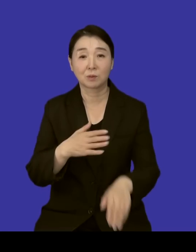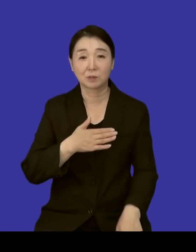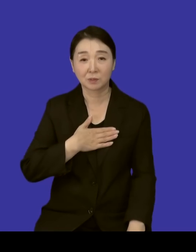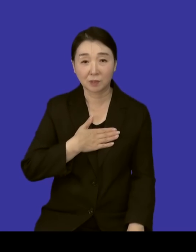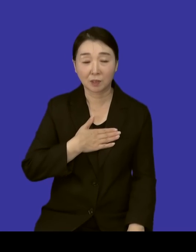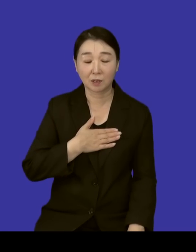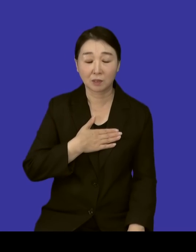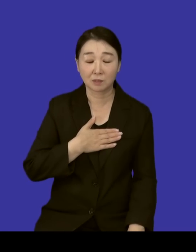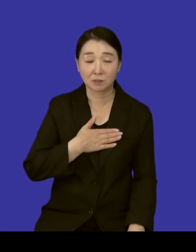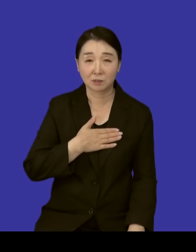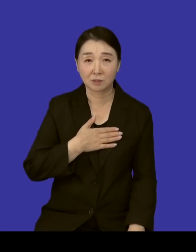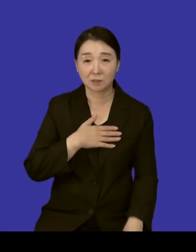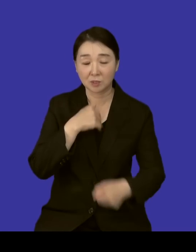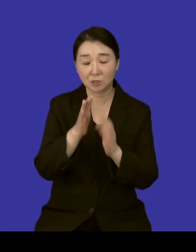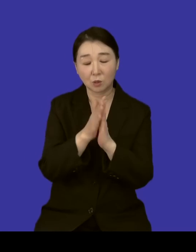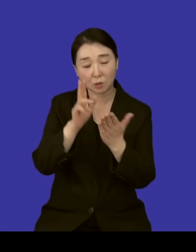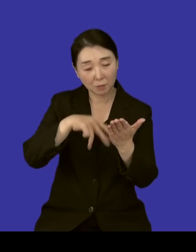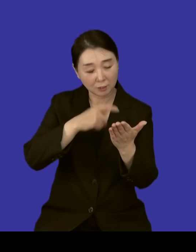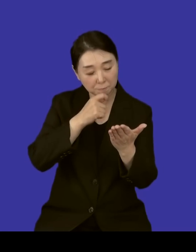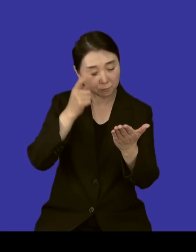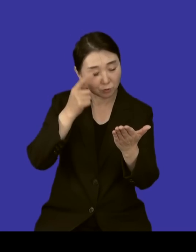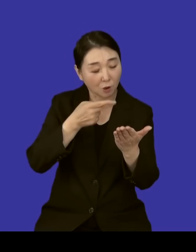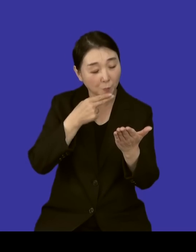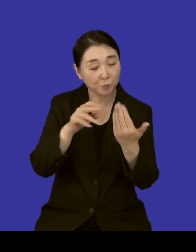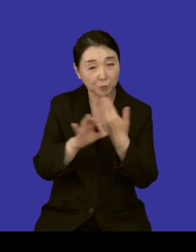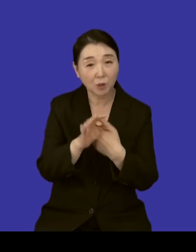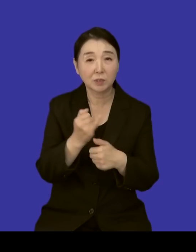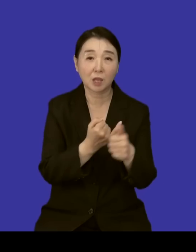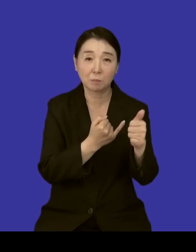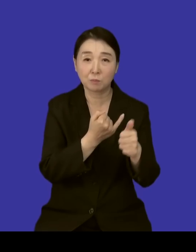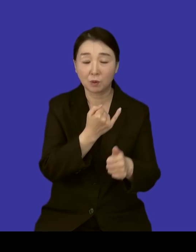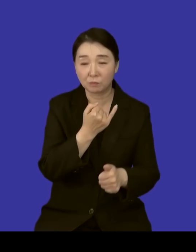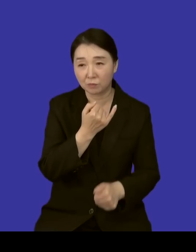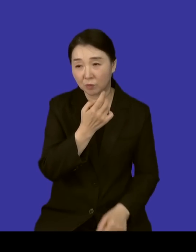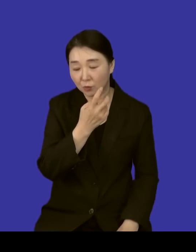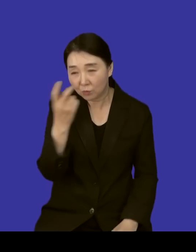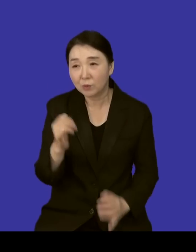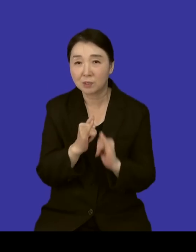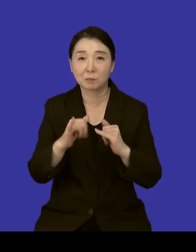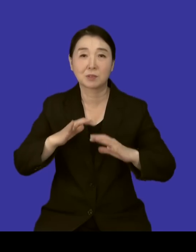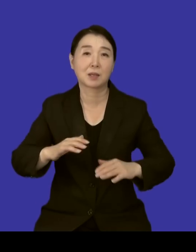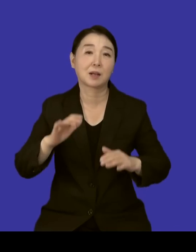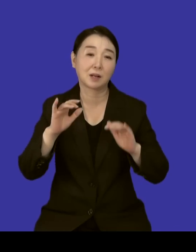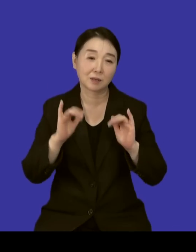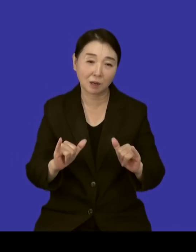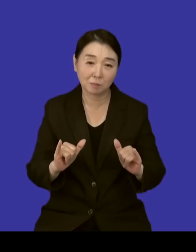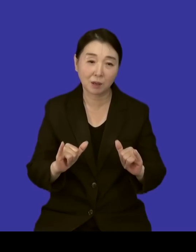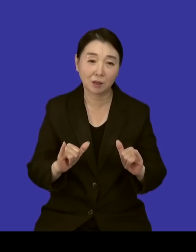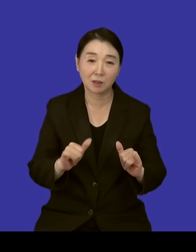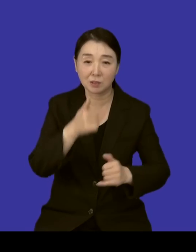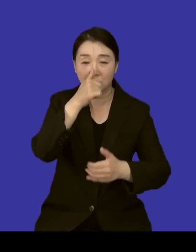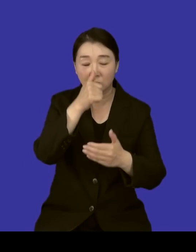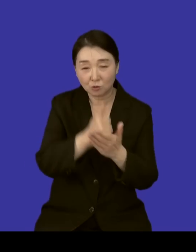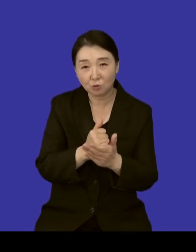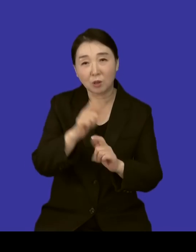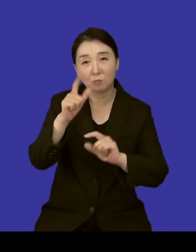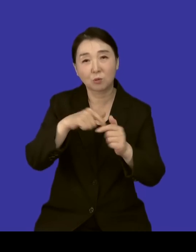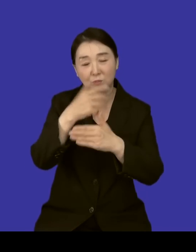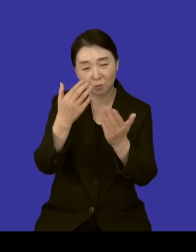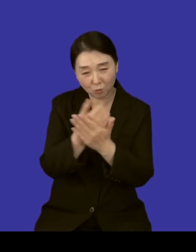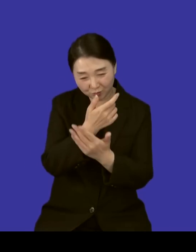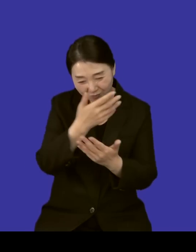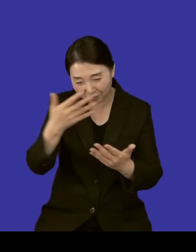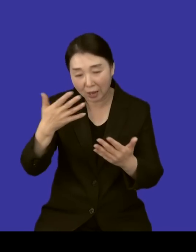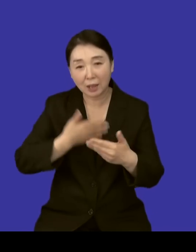이게 큐티를 안 했으면 우리 남편 너무 훌륭한 사람이라고 자랑할까 봐 죄악상을 또 쫙 그냥